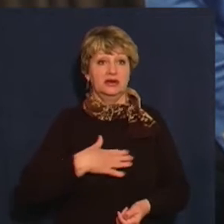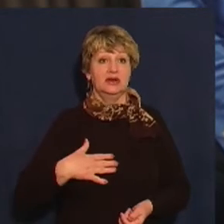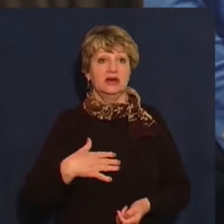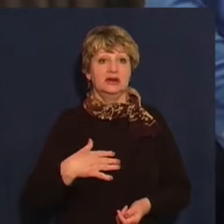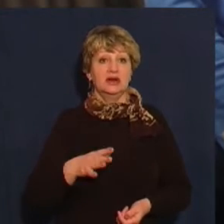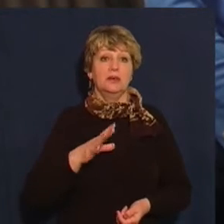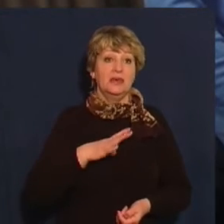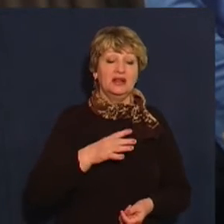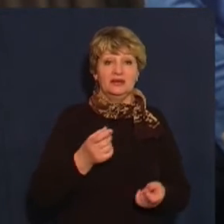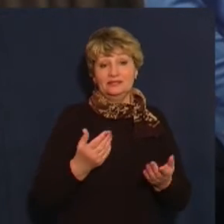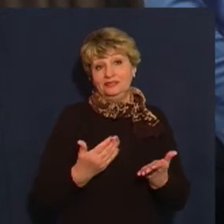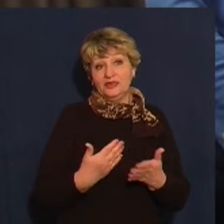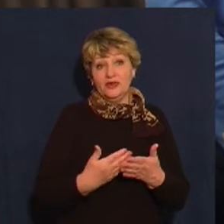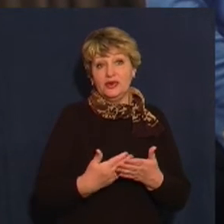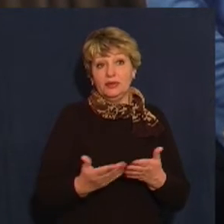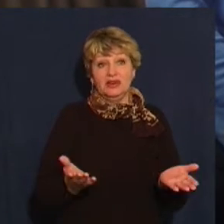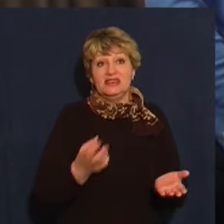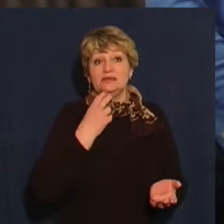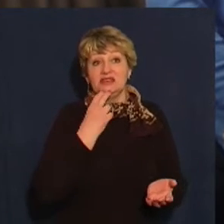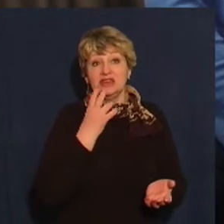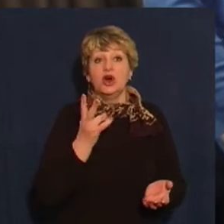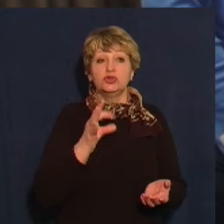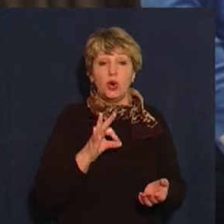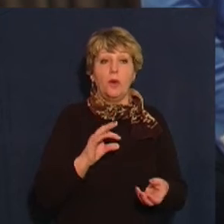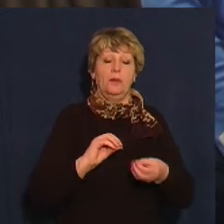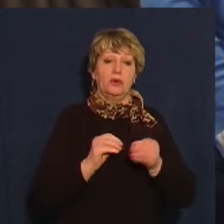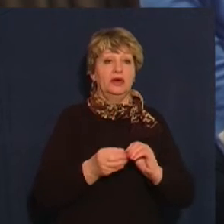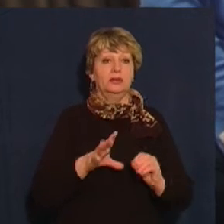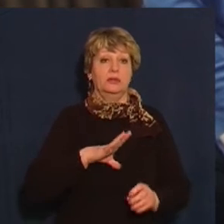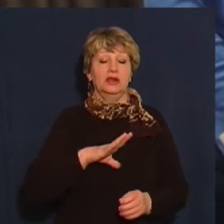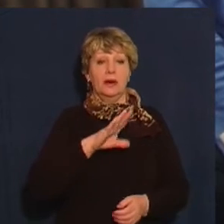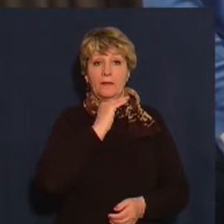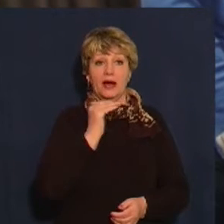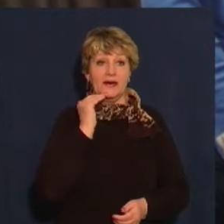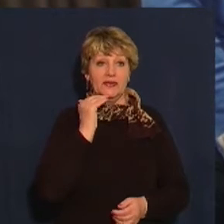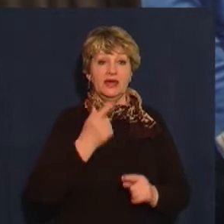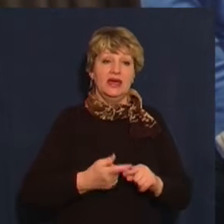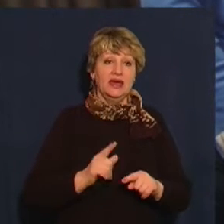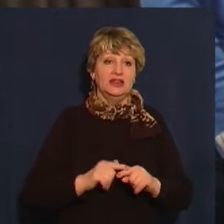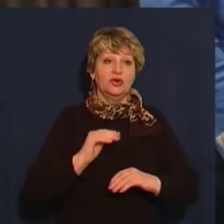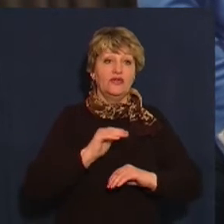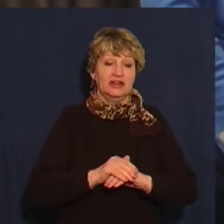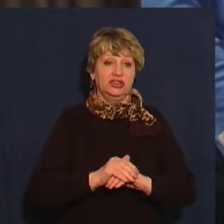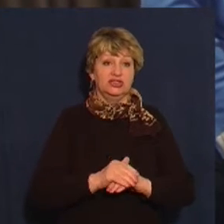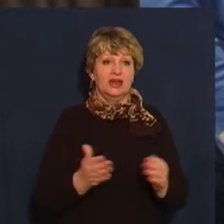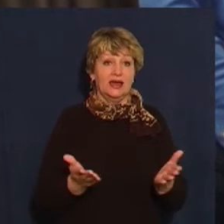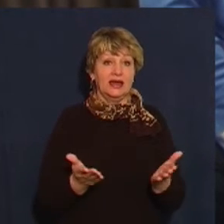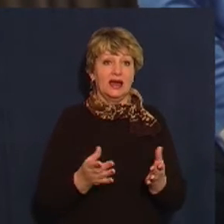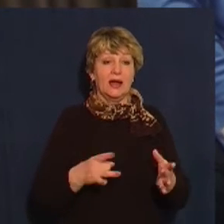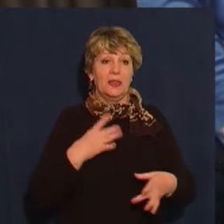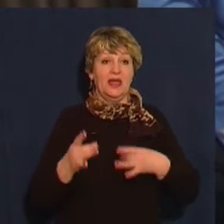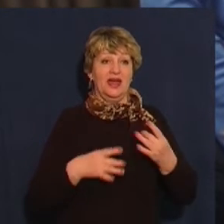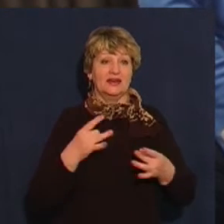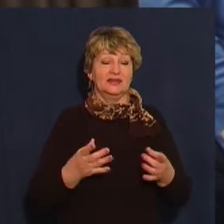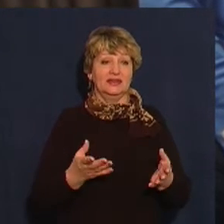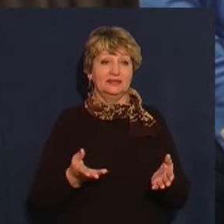було наче смішне, але по факту проблем принесло воно дуже багато, тому що фактично якісь нервові закінчення були